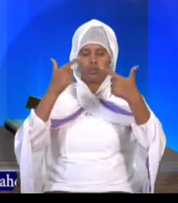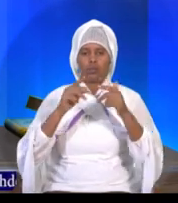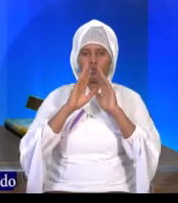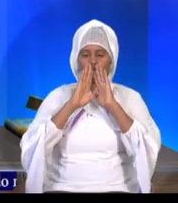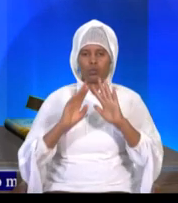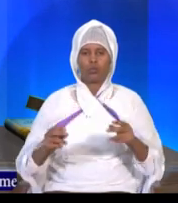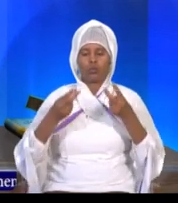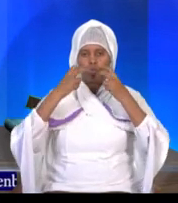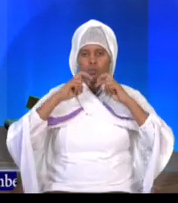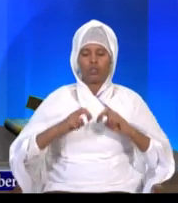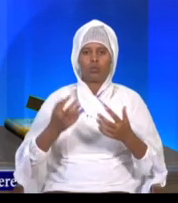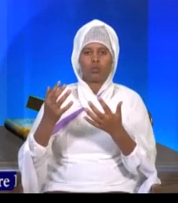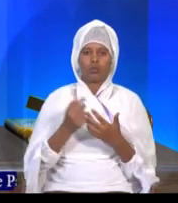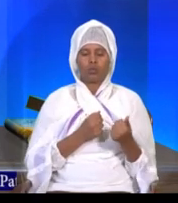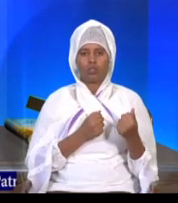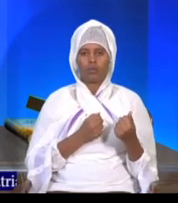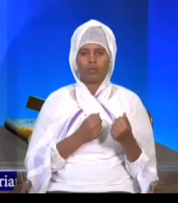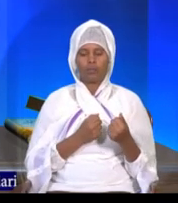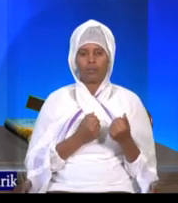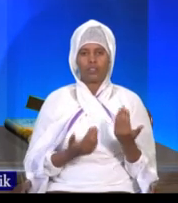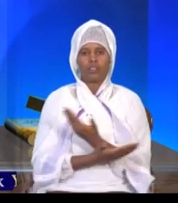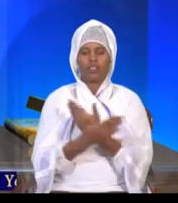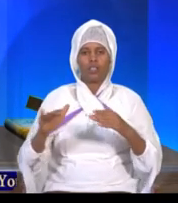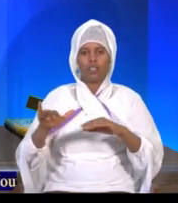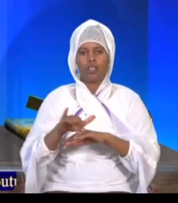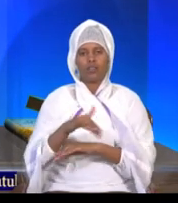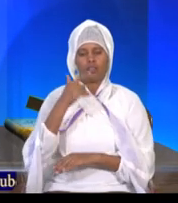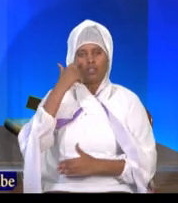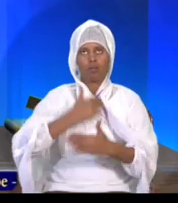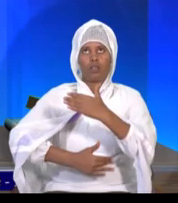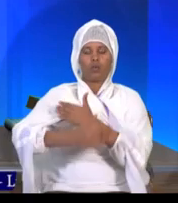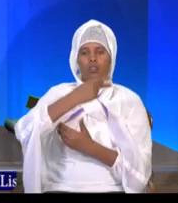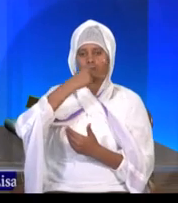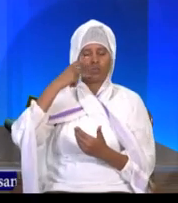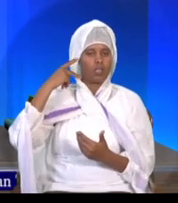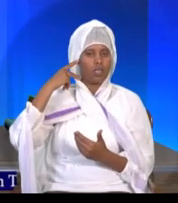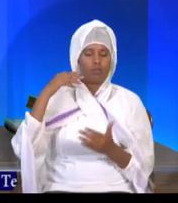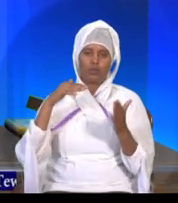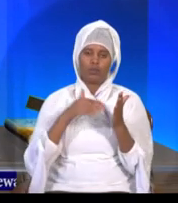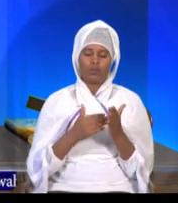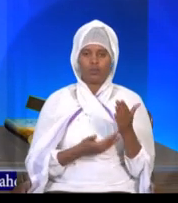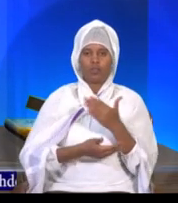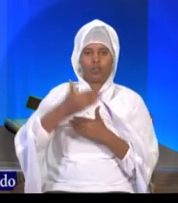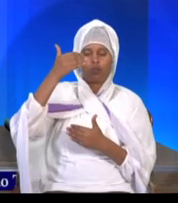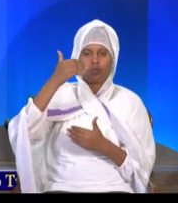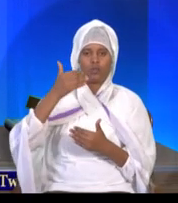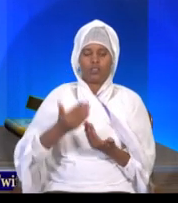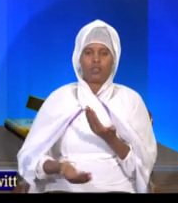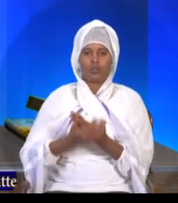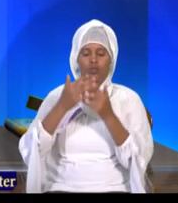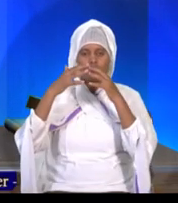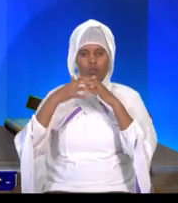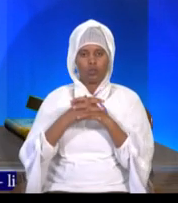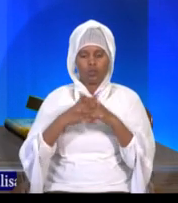ኣመስገኑ ቅዱስ ቁርባኖም ቀሪቦም ድማ ናብታ ዘይተሓልፍ ሰማያዊት ኢየሩሳሌም ክዓዙ